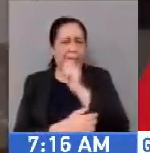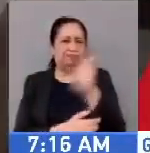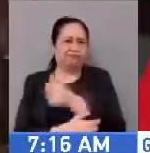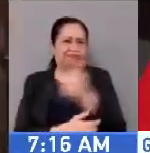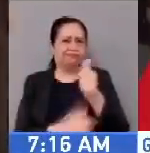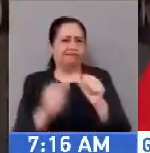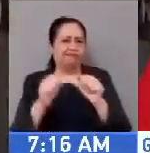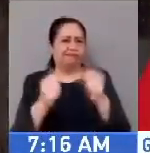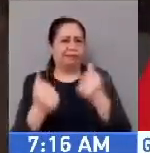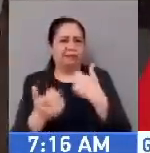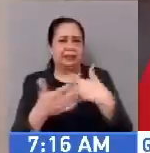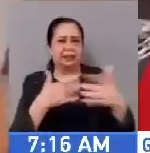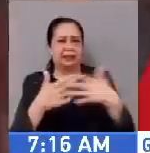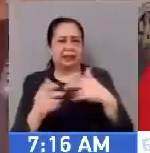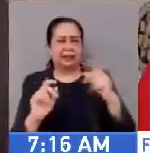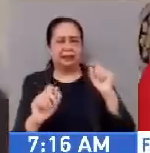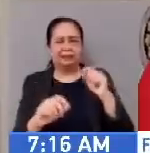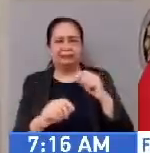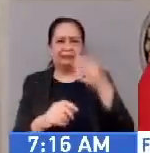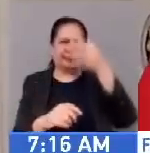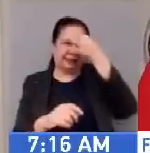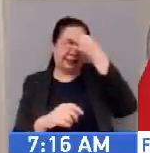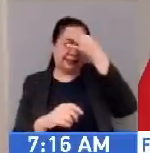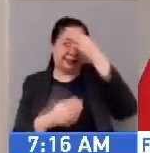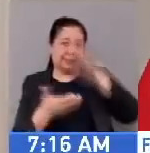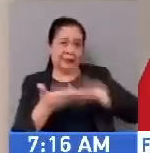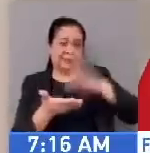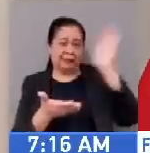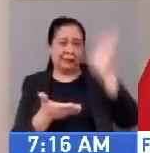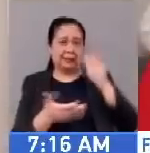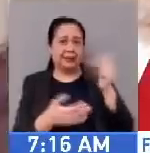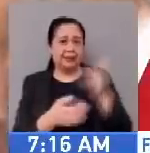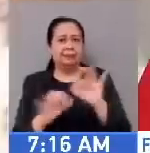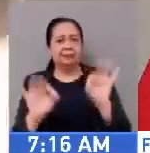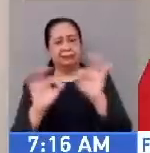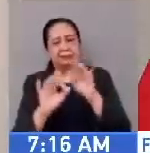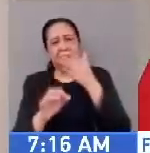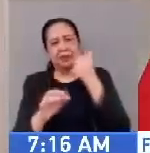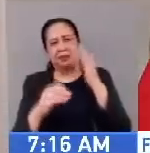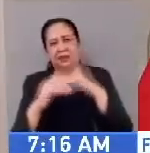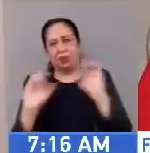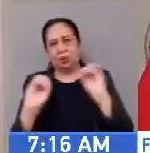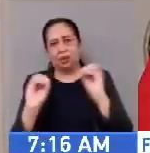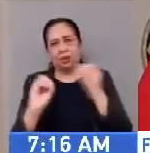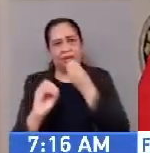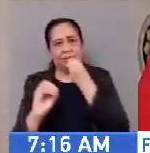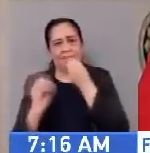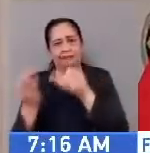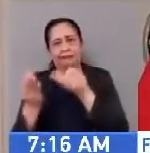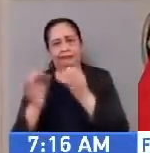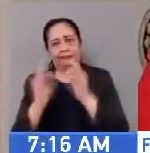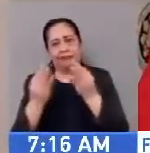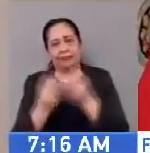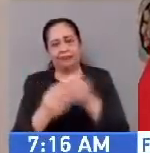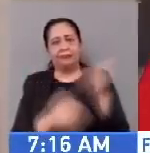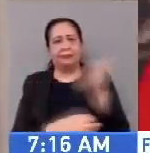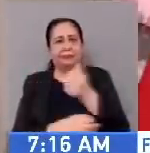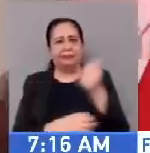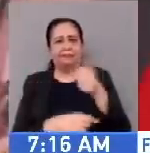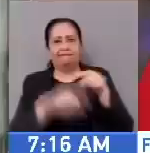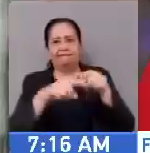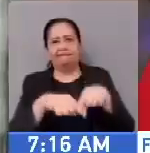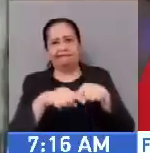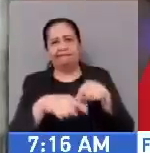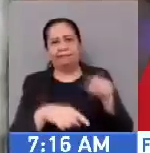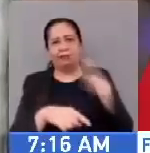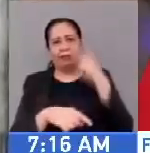sa bulsa ang presyo ng gasolina, mas maigi na raw ito kaysa walang makain ng kanyang pamilya. Sa pamamasada lang sila nakakaasa para sa kanilang